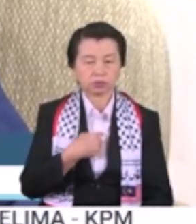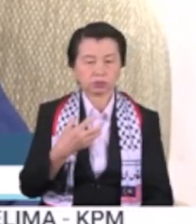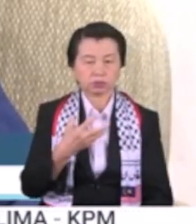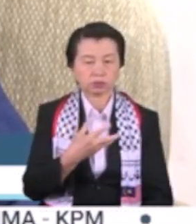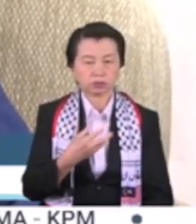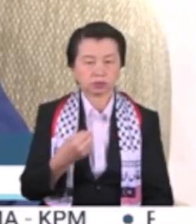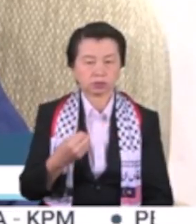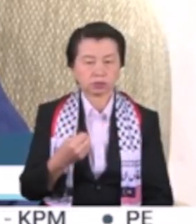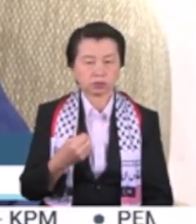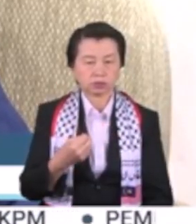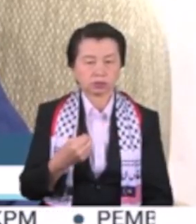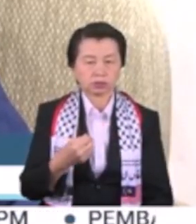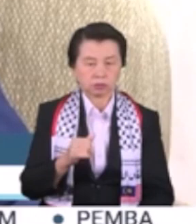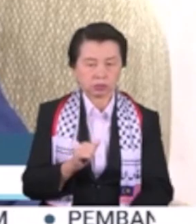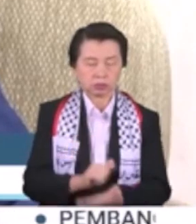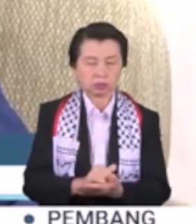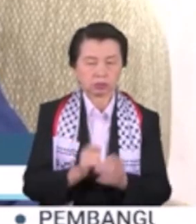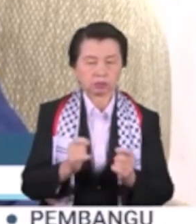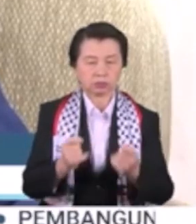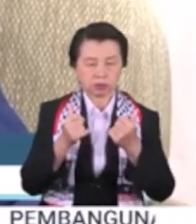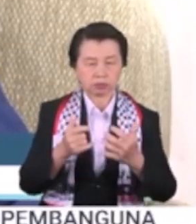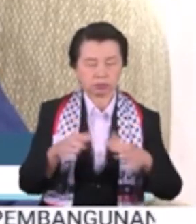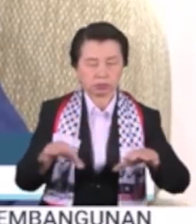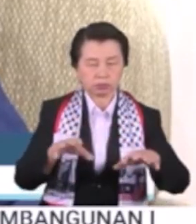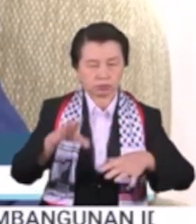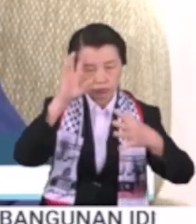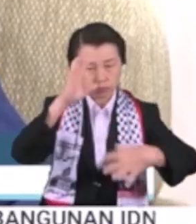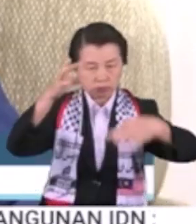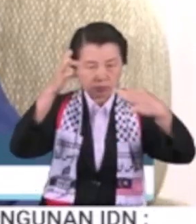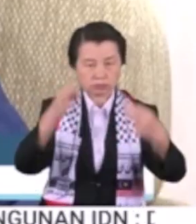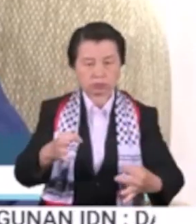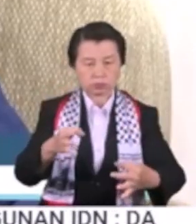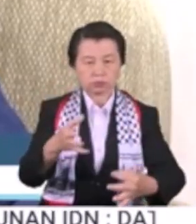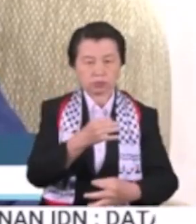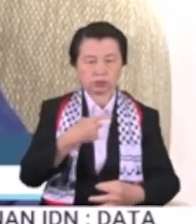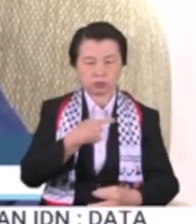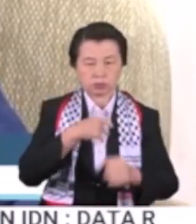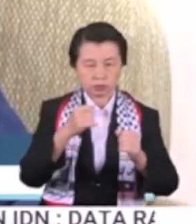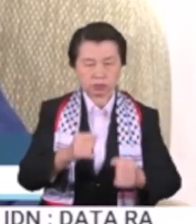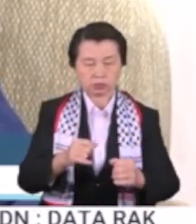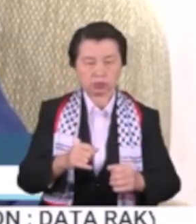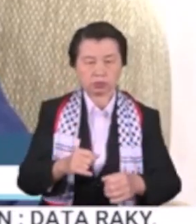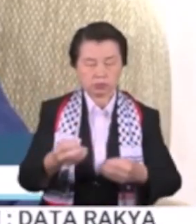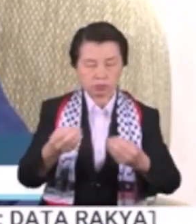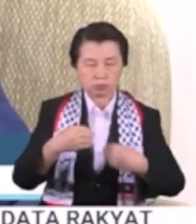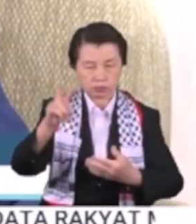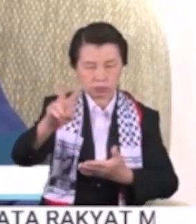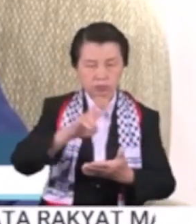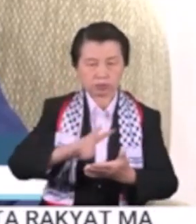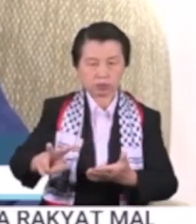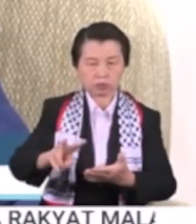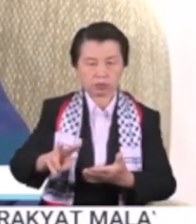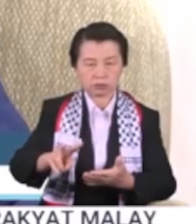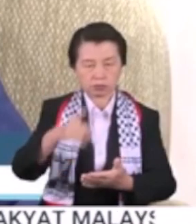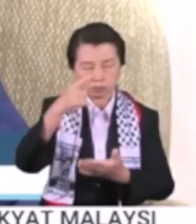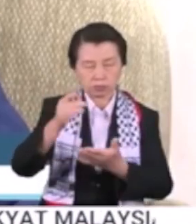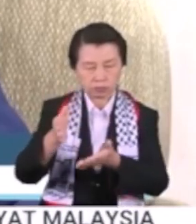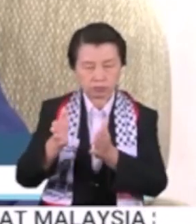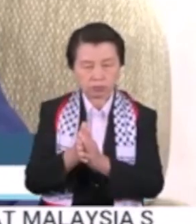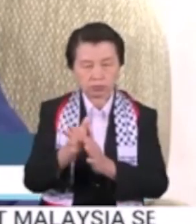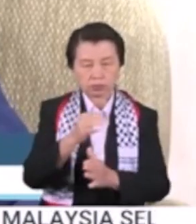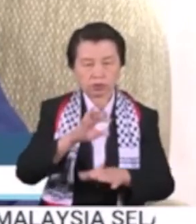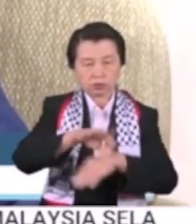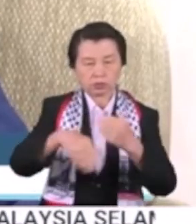dan mahu menyegerakan keputusan, dan kita beri deadline 2 minggu untuk kita beri respon dan